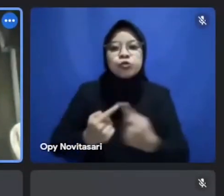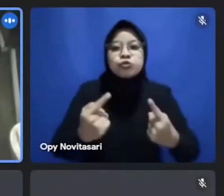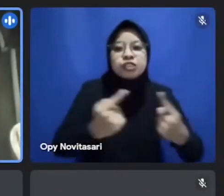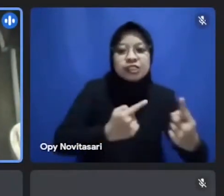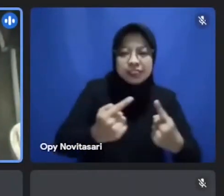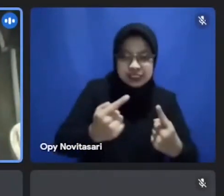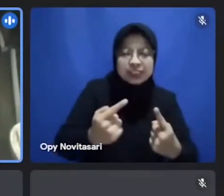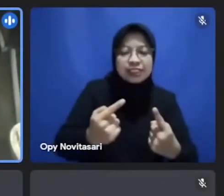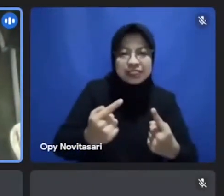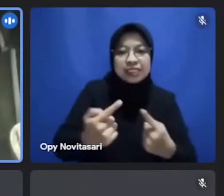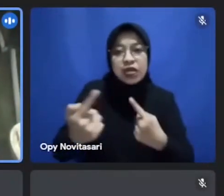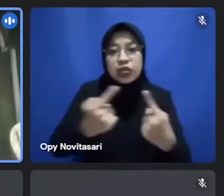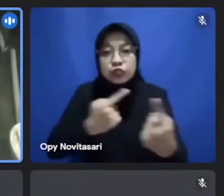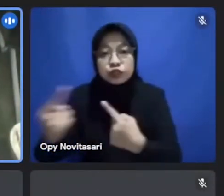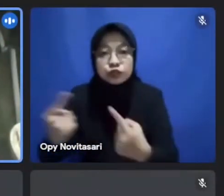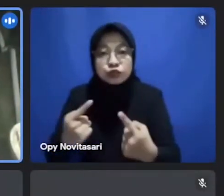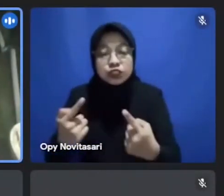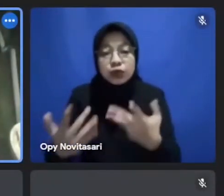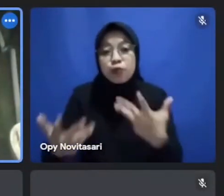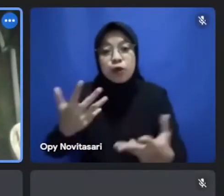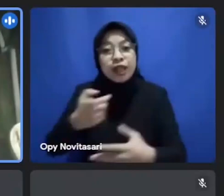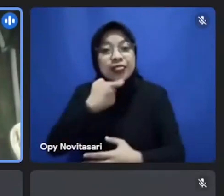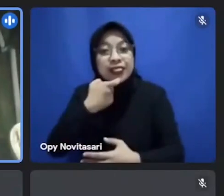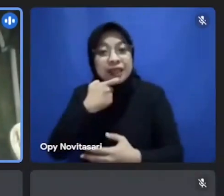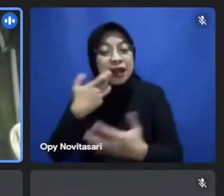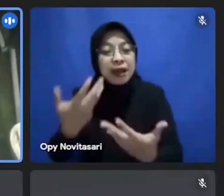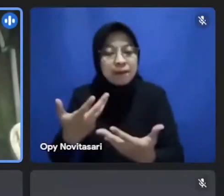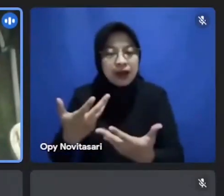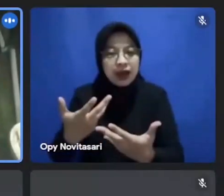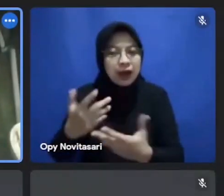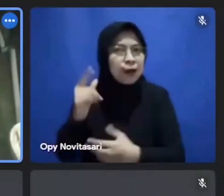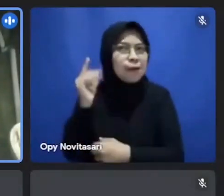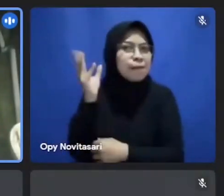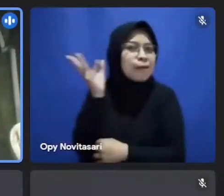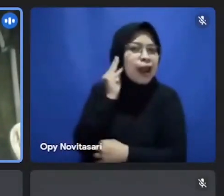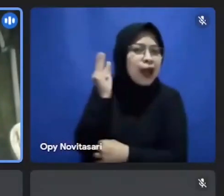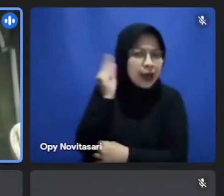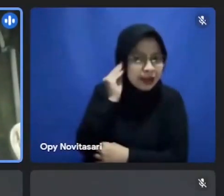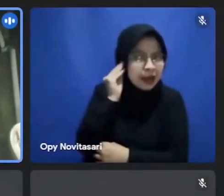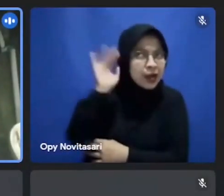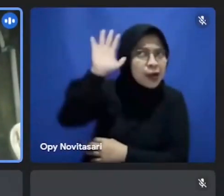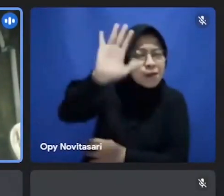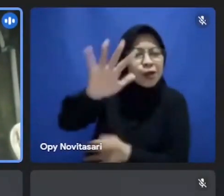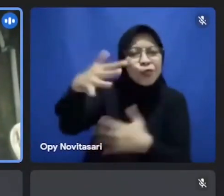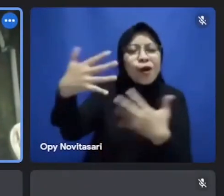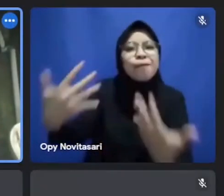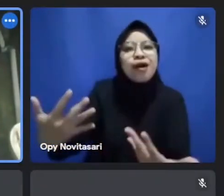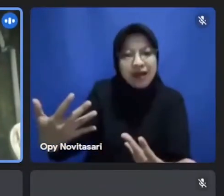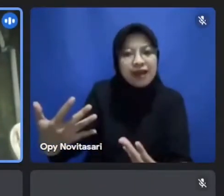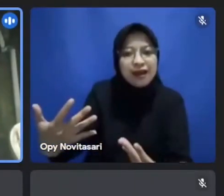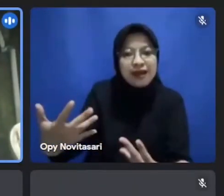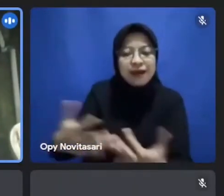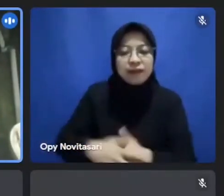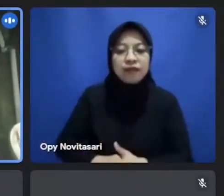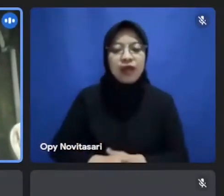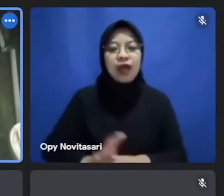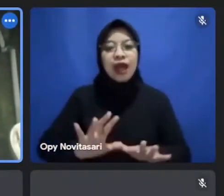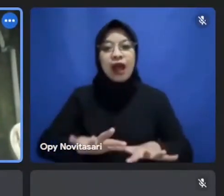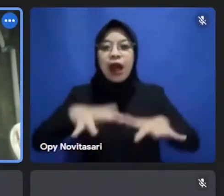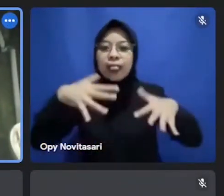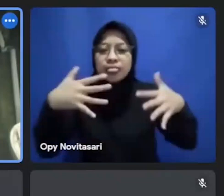yang kurang lebih lebih Nanti intinya adalah mengenai masa depan pendengaran dan seperti apa yang sudah di